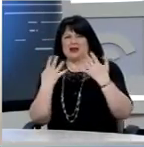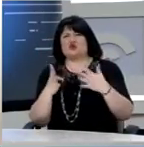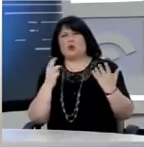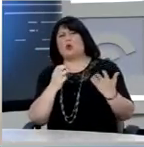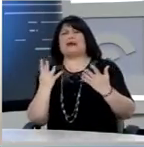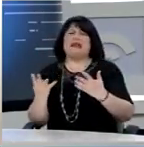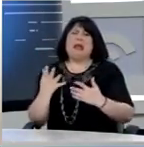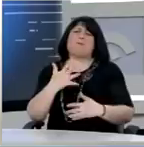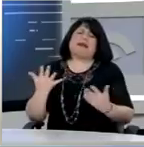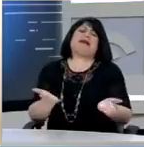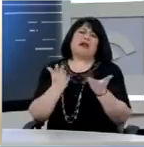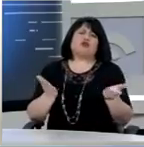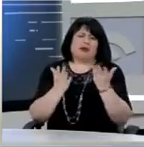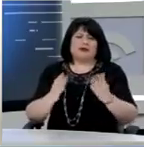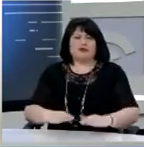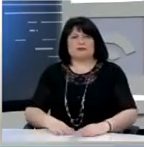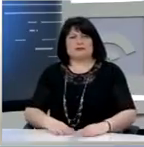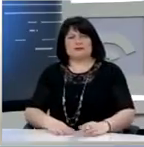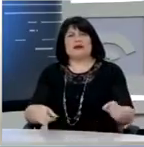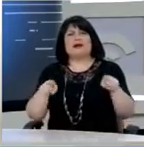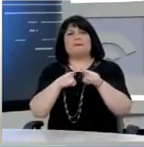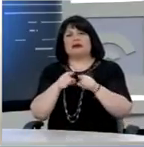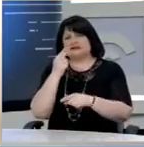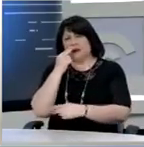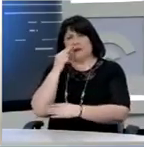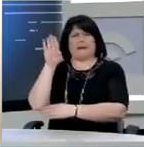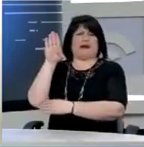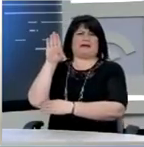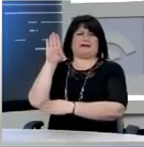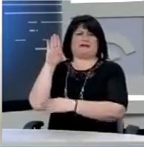περιπτώσει, ναι. Τον εμφάνιζε να είναι μαζί με χιτλερικούς, με ναζί.